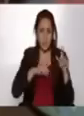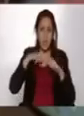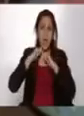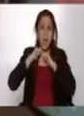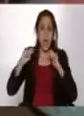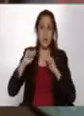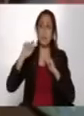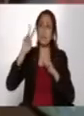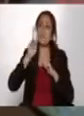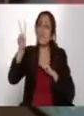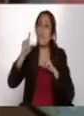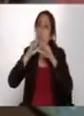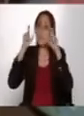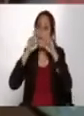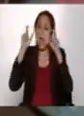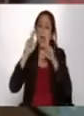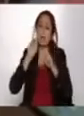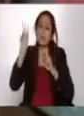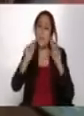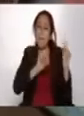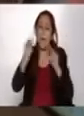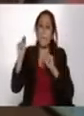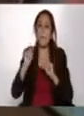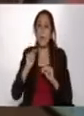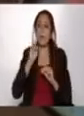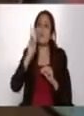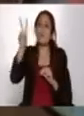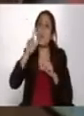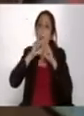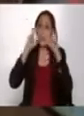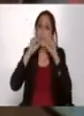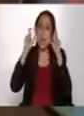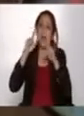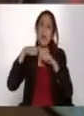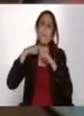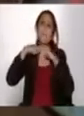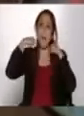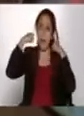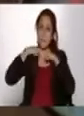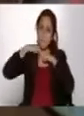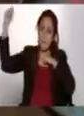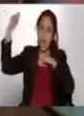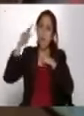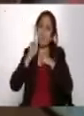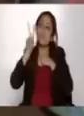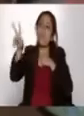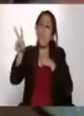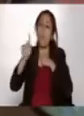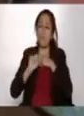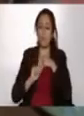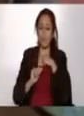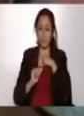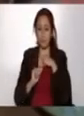على رقبتها وصرخت ما رحمهاش. مش هرتاح لما اشوف صرختهم وما بتلف الحبل على رقبتها عشان يحسوا بعملوا قد ايه